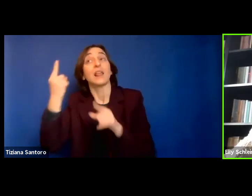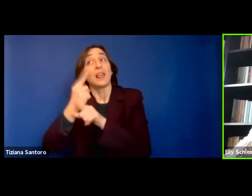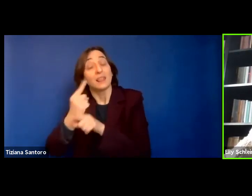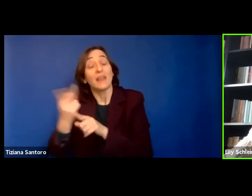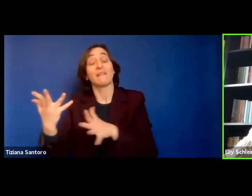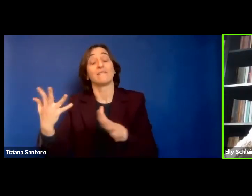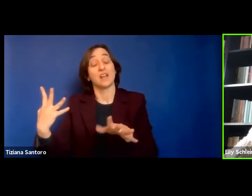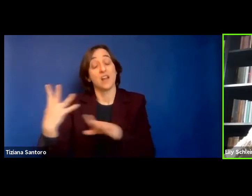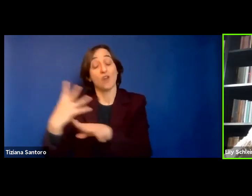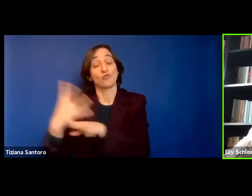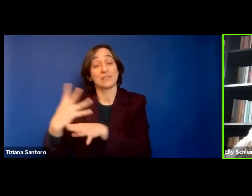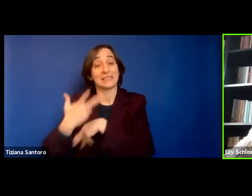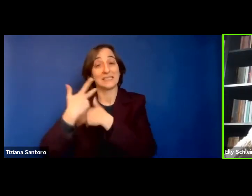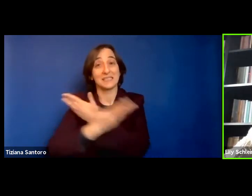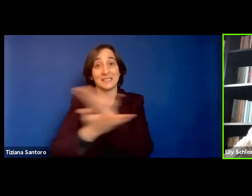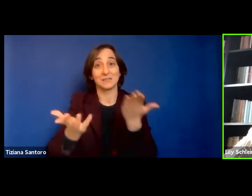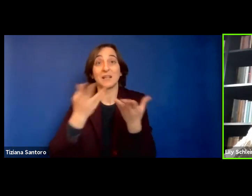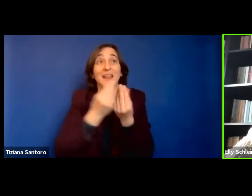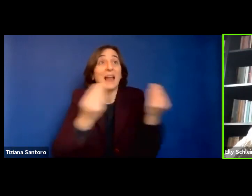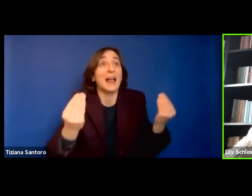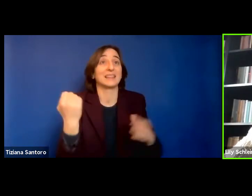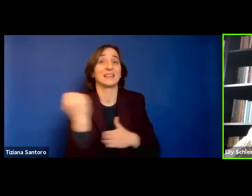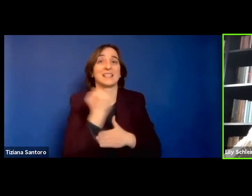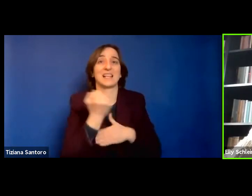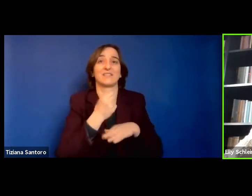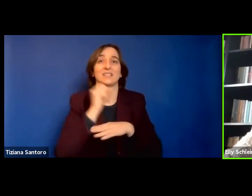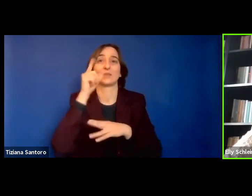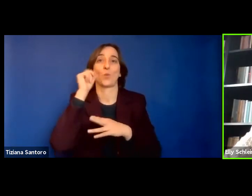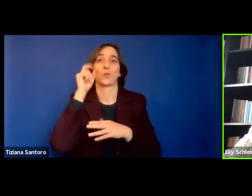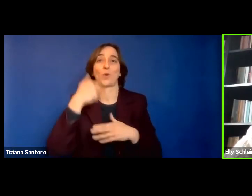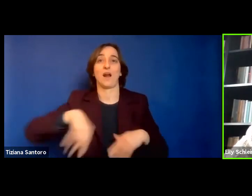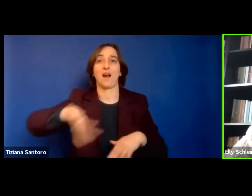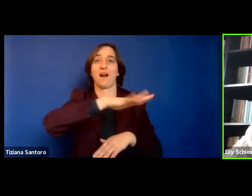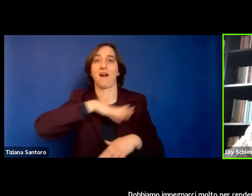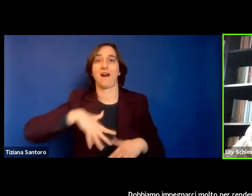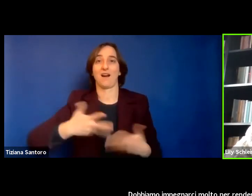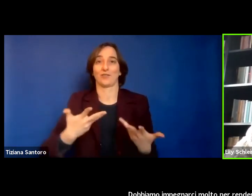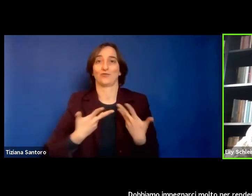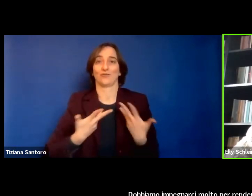così preziosi che la nostra regione Emilia-Romagna offre. Quindi io